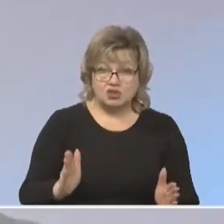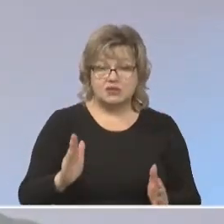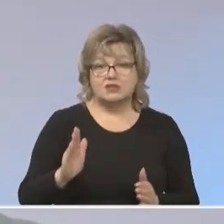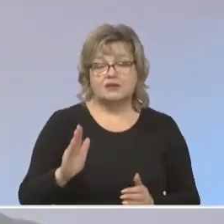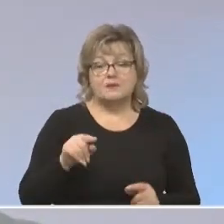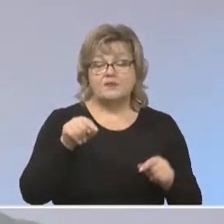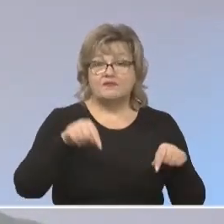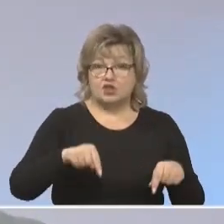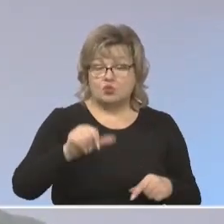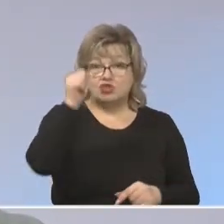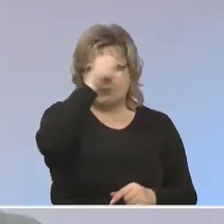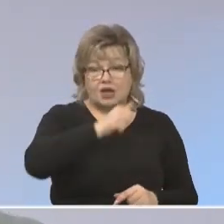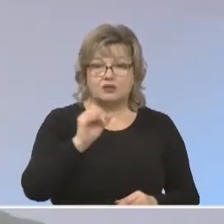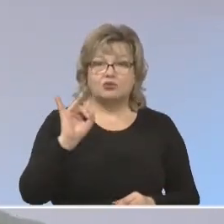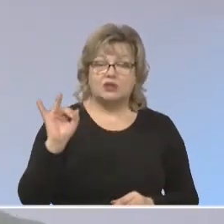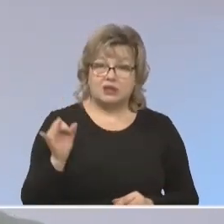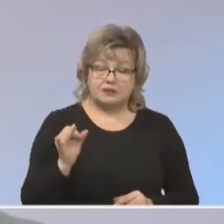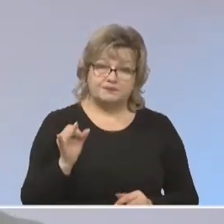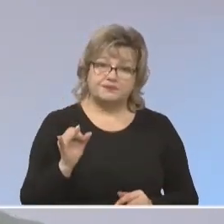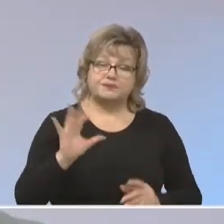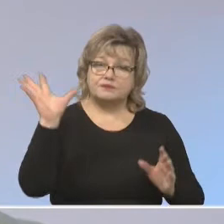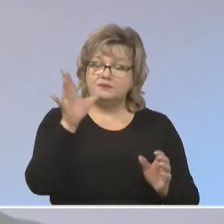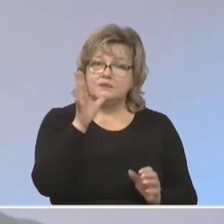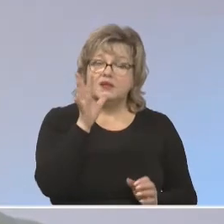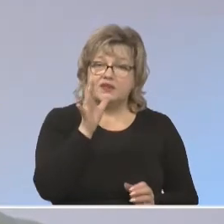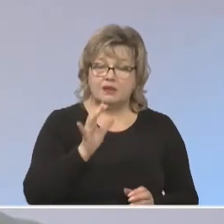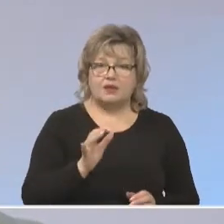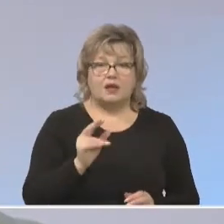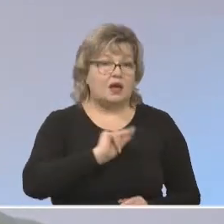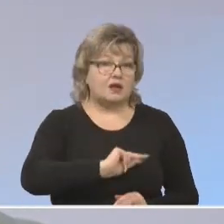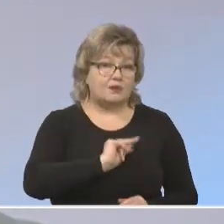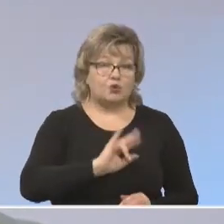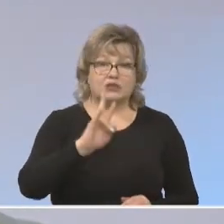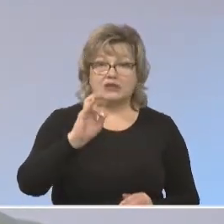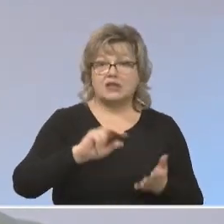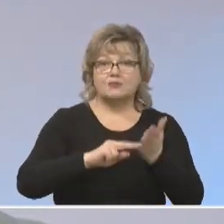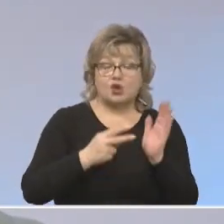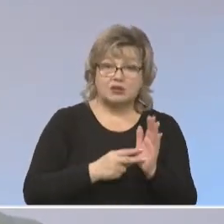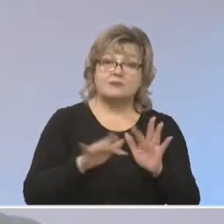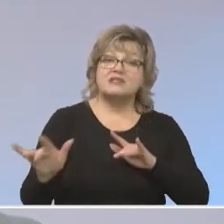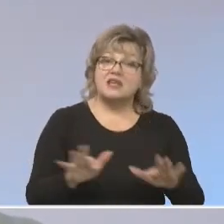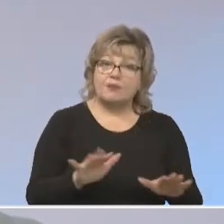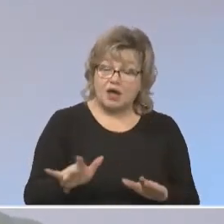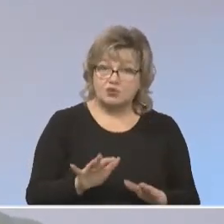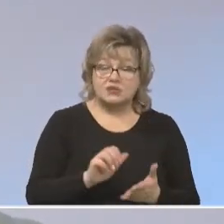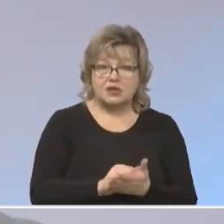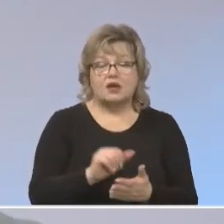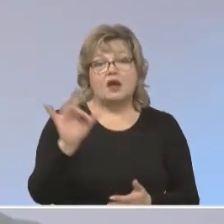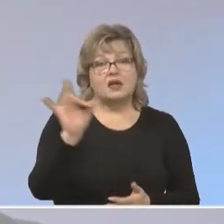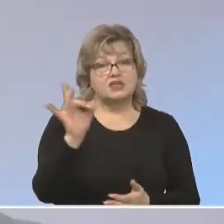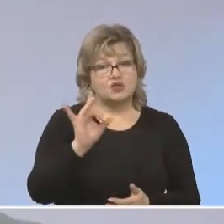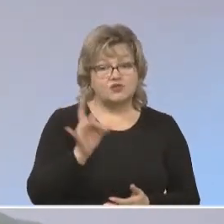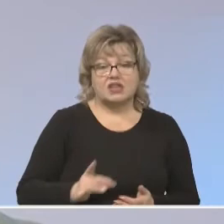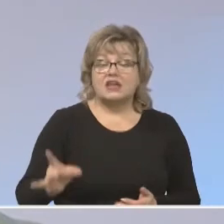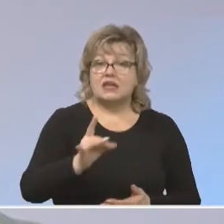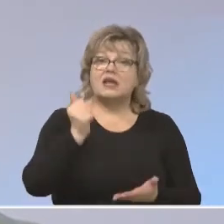в текущем году, и все время работы нацпроекта этим занимается Ростовский